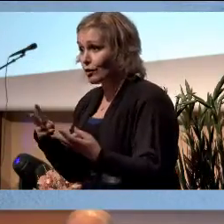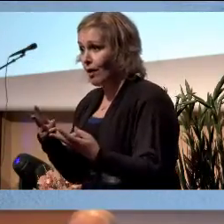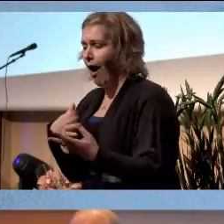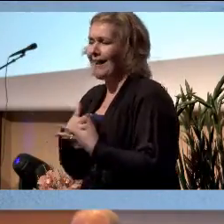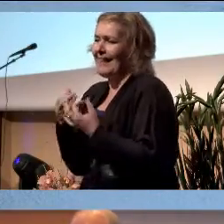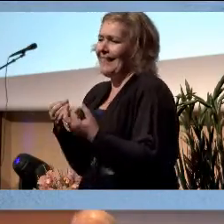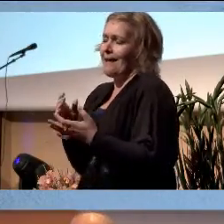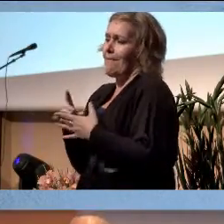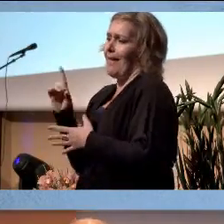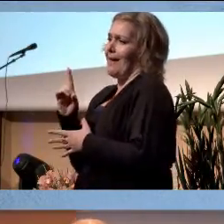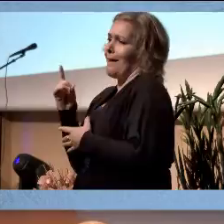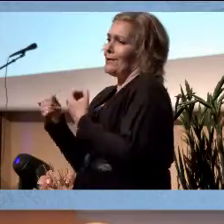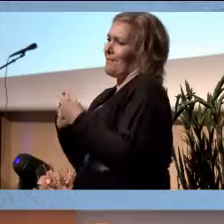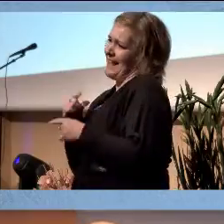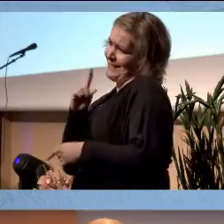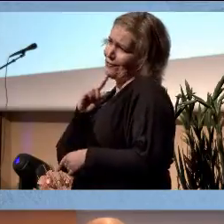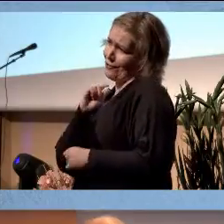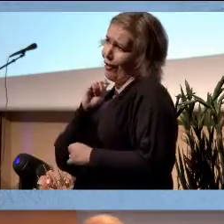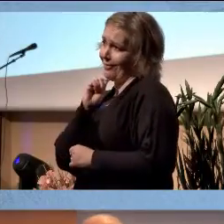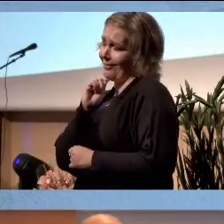diabetes å gjøre, men det er litt søtt da.